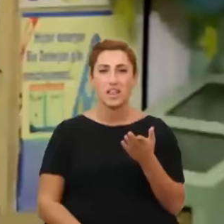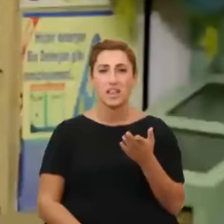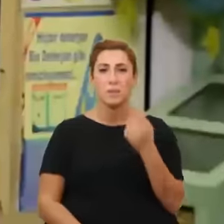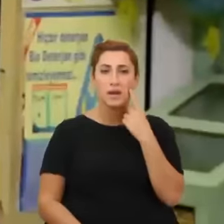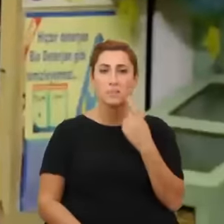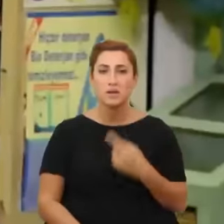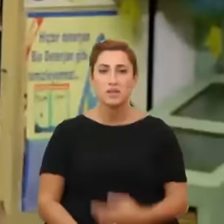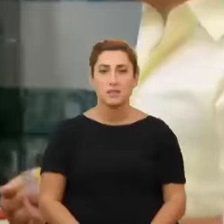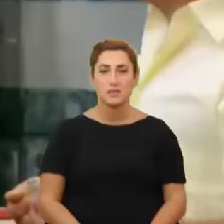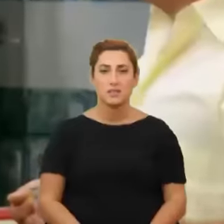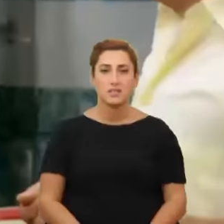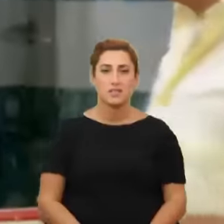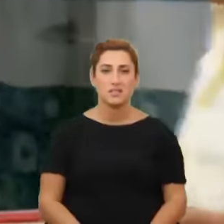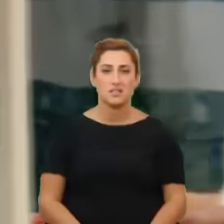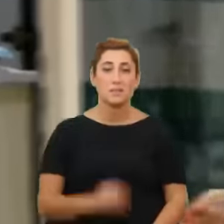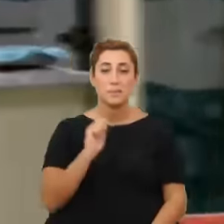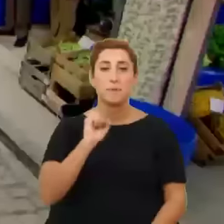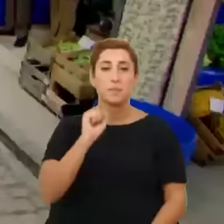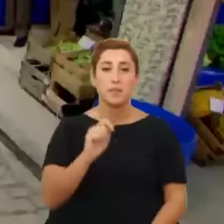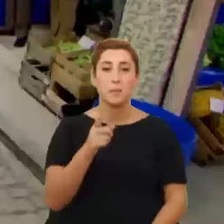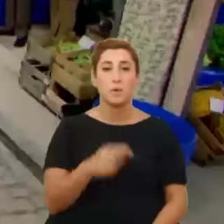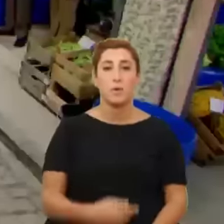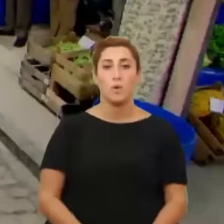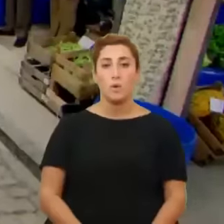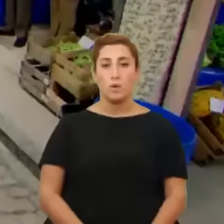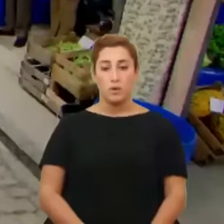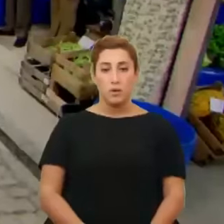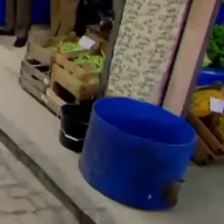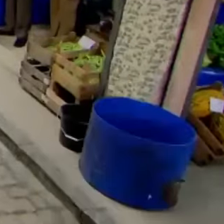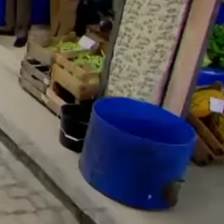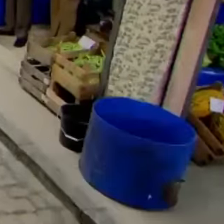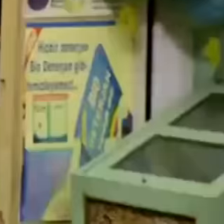Dilini çıkartıp gösterdi. Çıtır çıtır edir, pıtır edir. Rıza